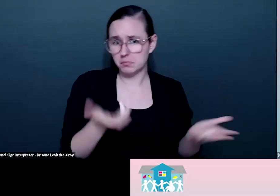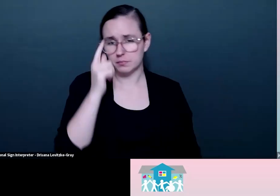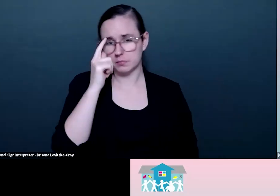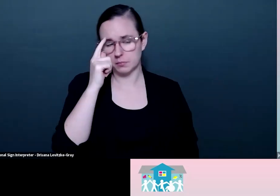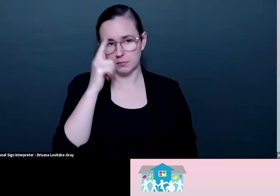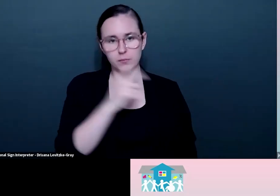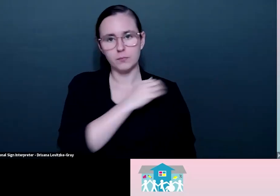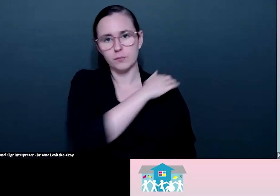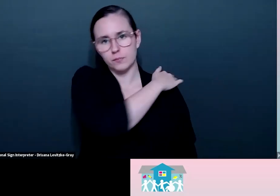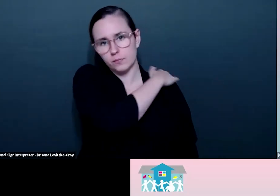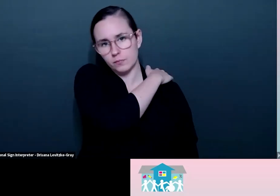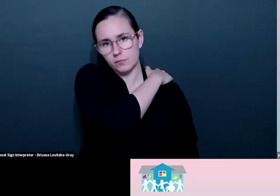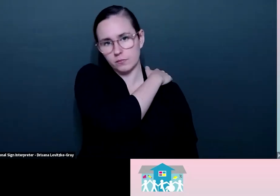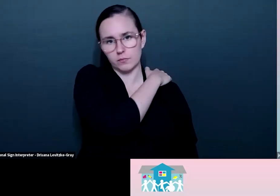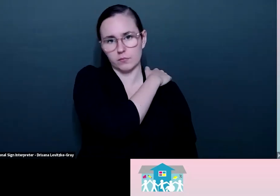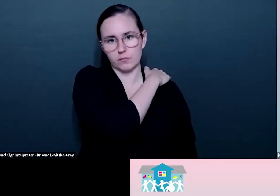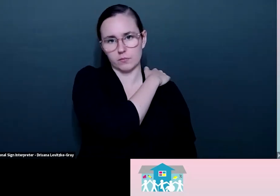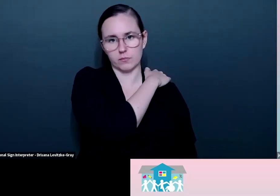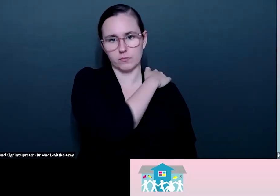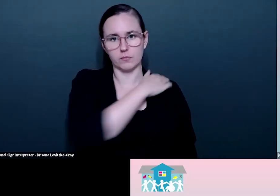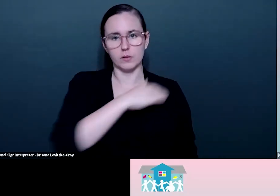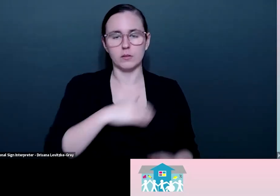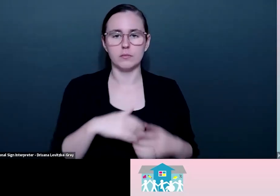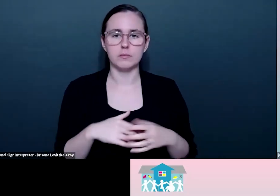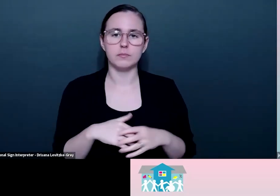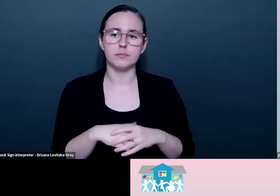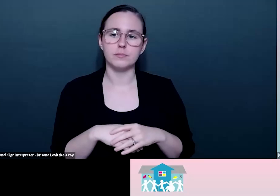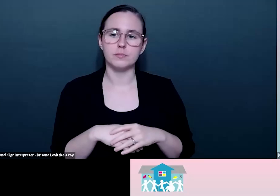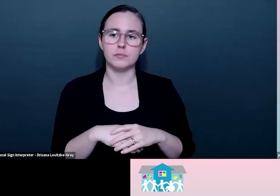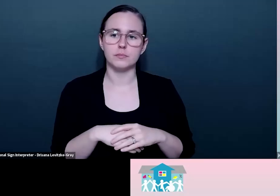où le module a été testé, justement.